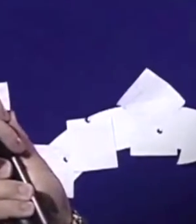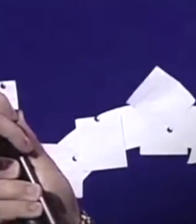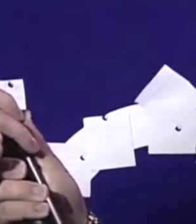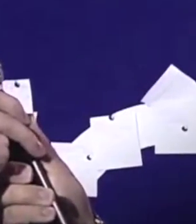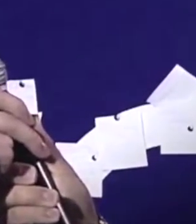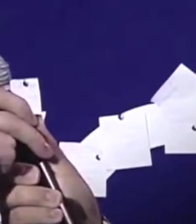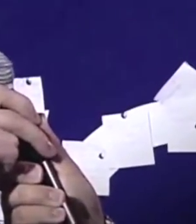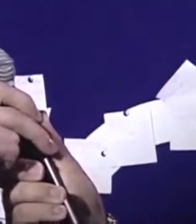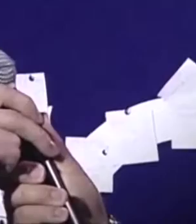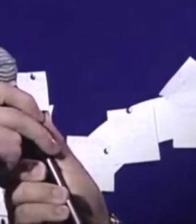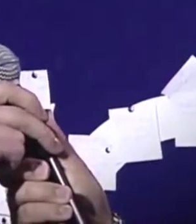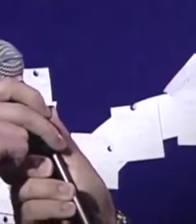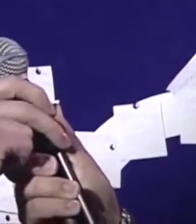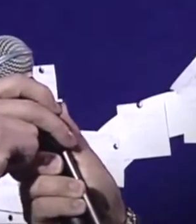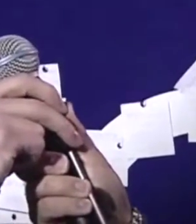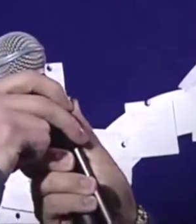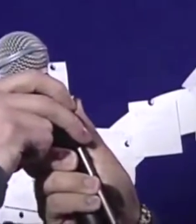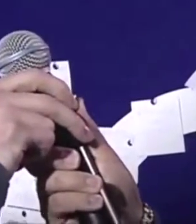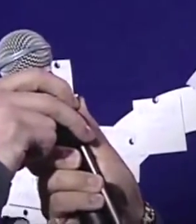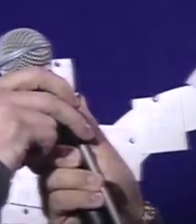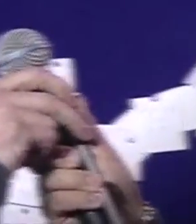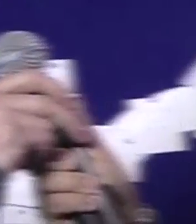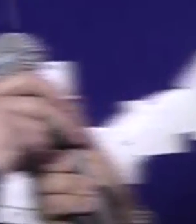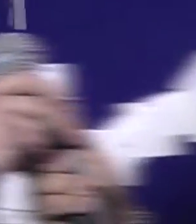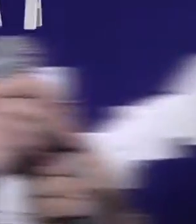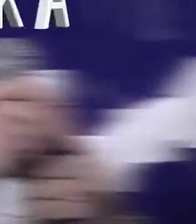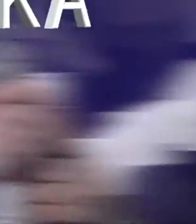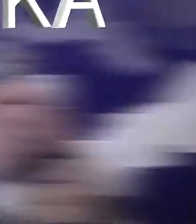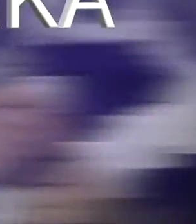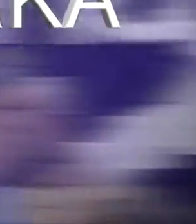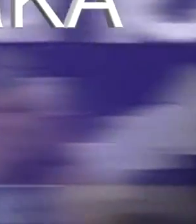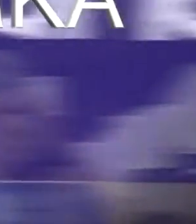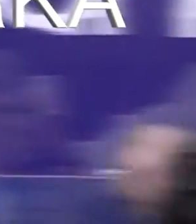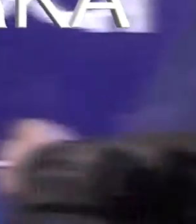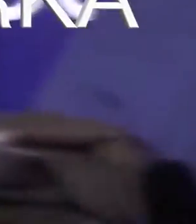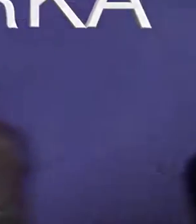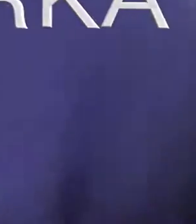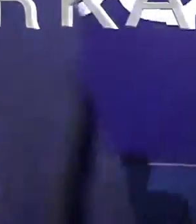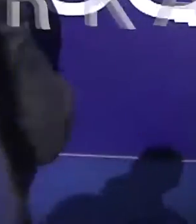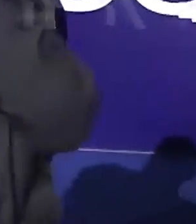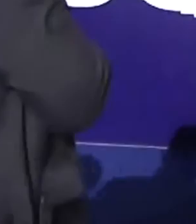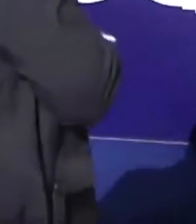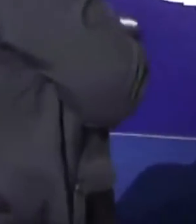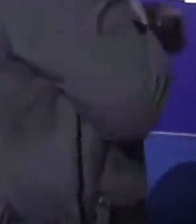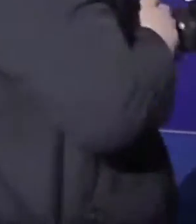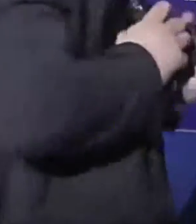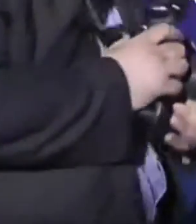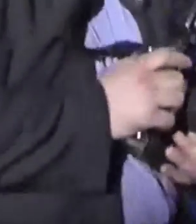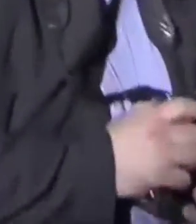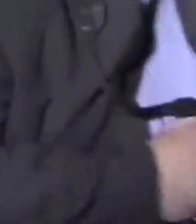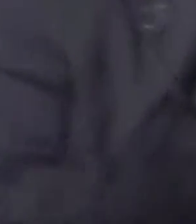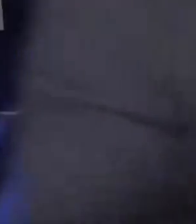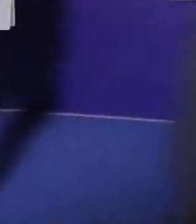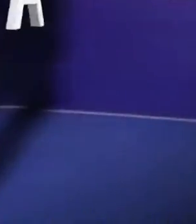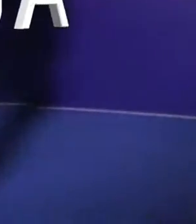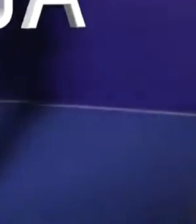Nie może być tak, że mamy ludzi, którzy od 20-30 lat żyją tylko z tego, że są w Sejmie. Prawo podatkowe powinno być